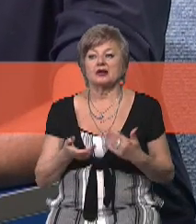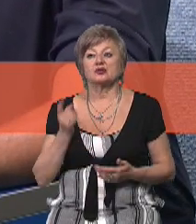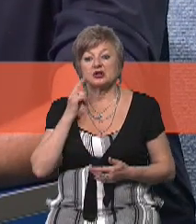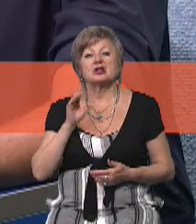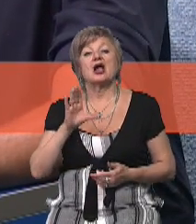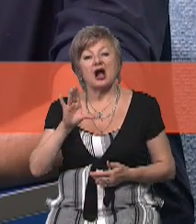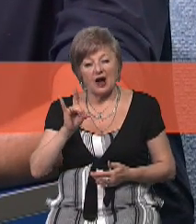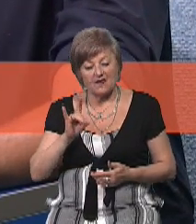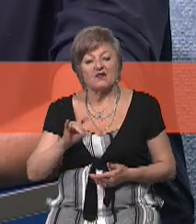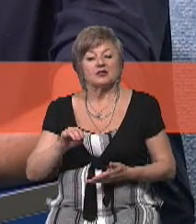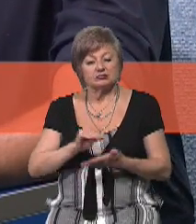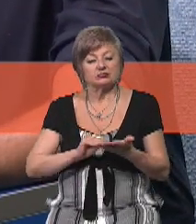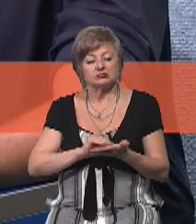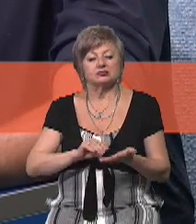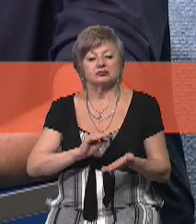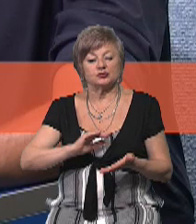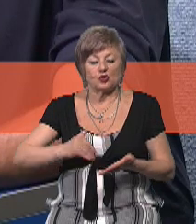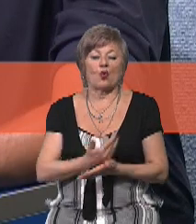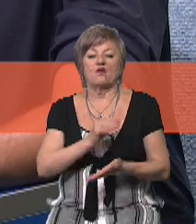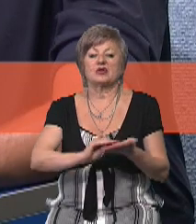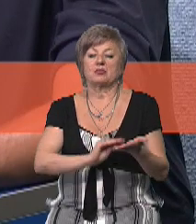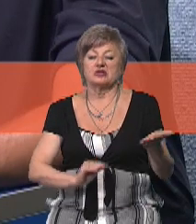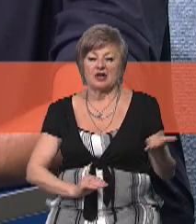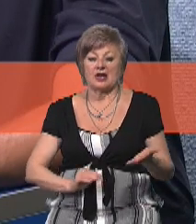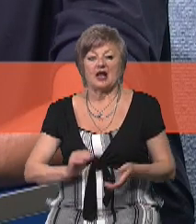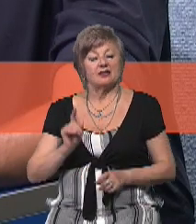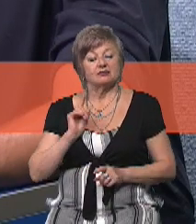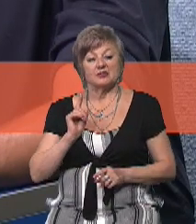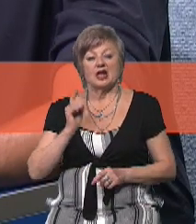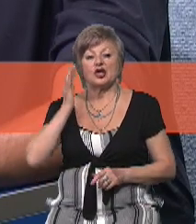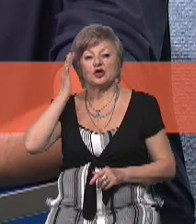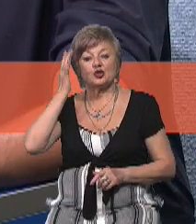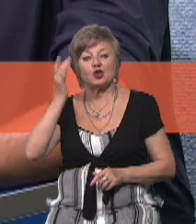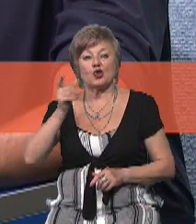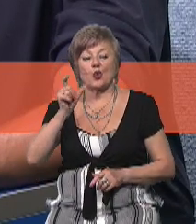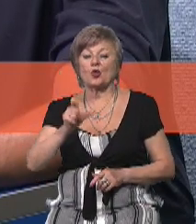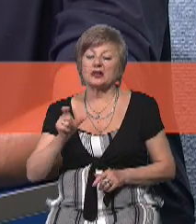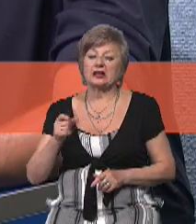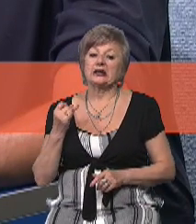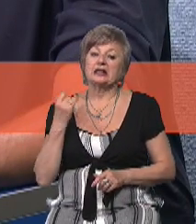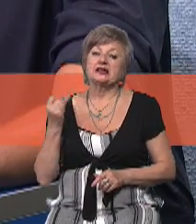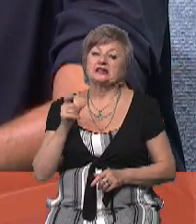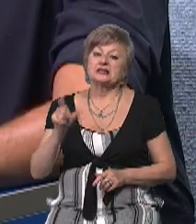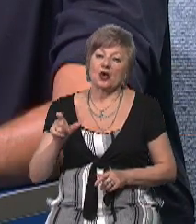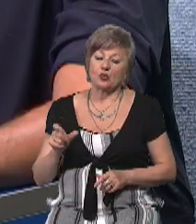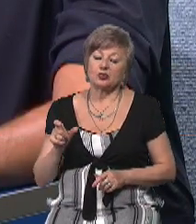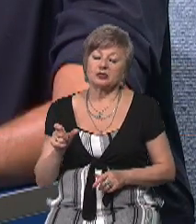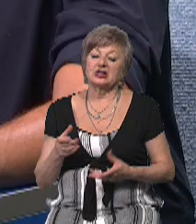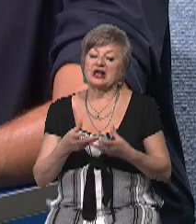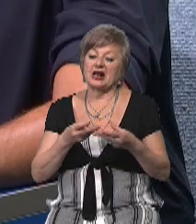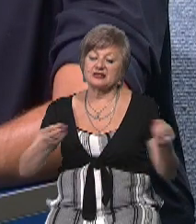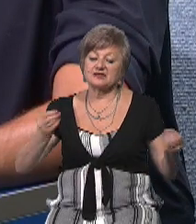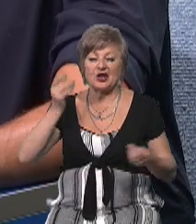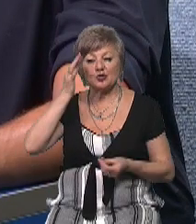а ви знову переписали, так, а тому що ідеологи і історики від ідеології створюють певні міфи. Потім